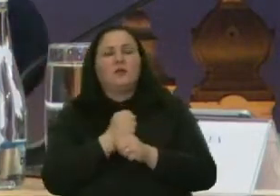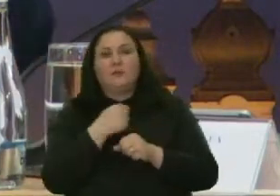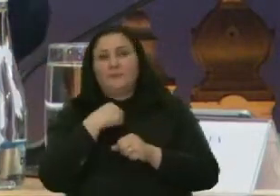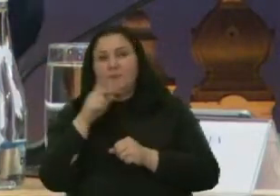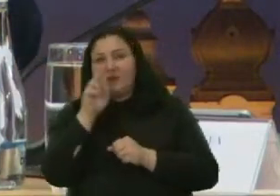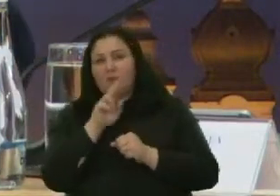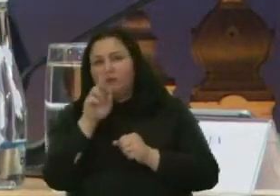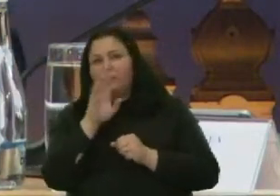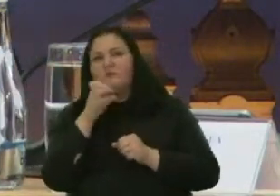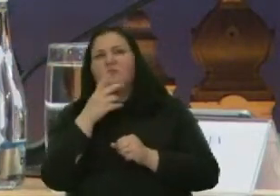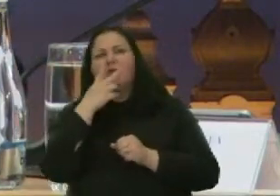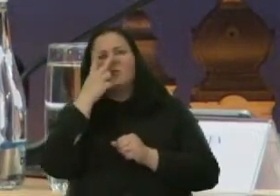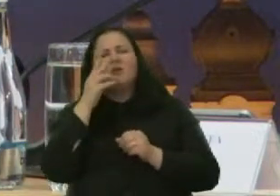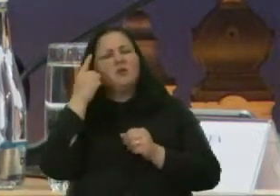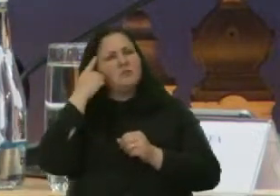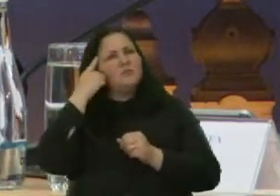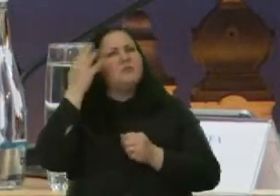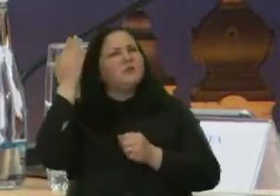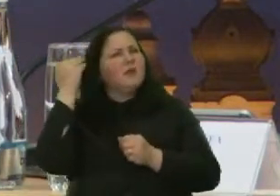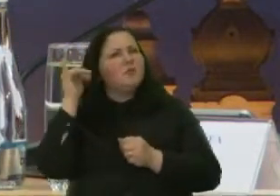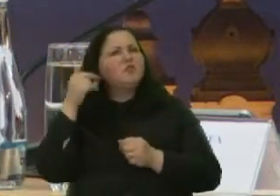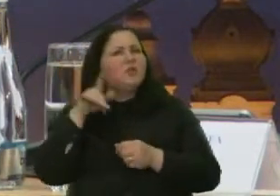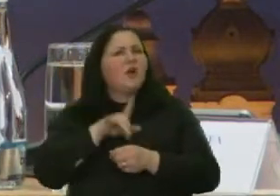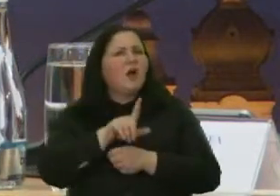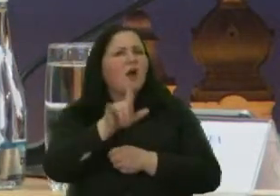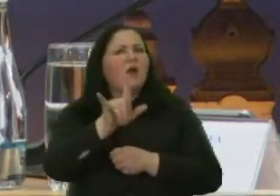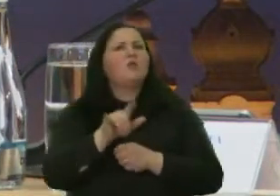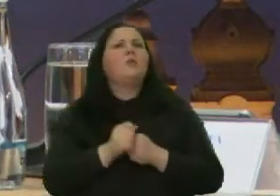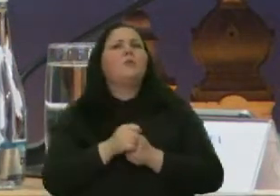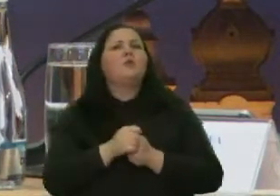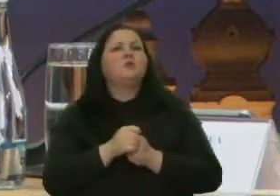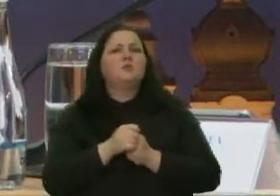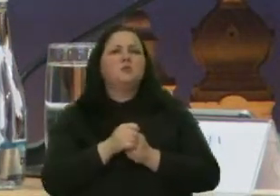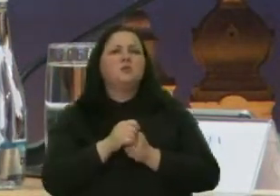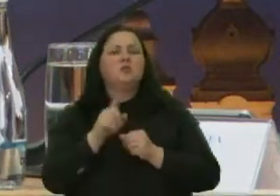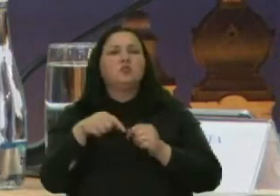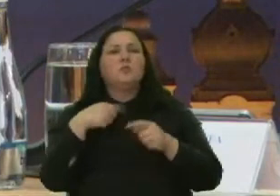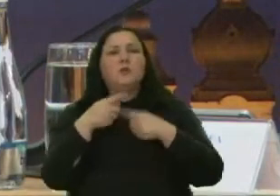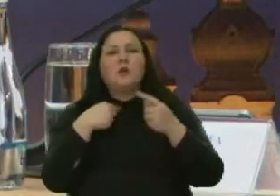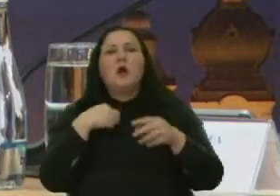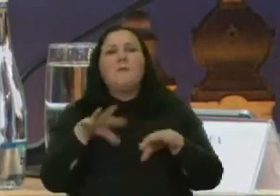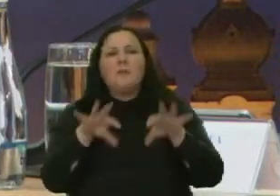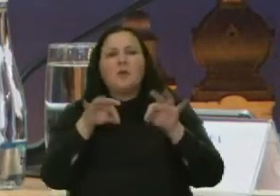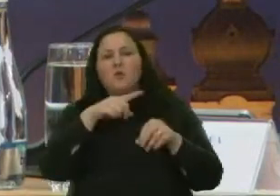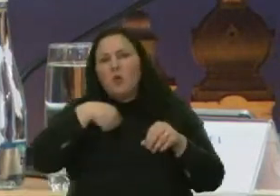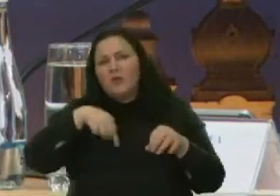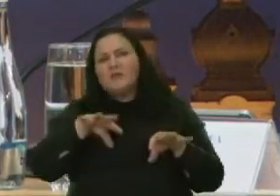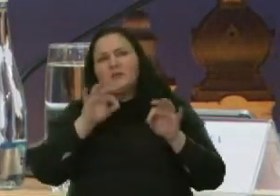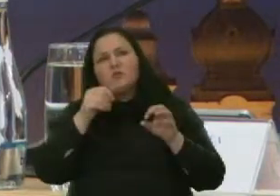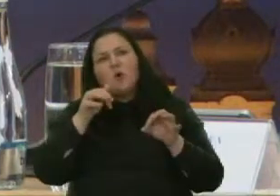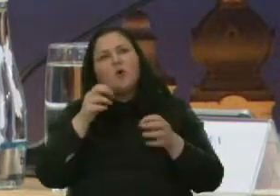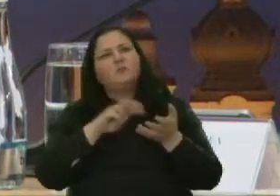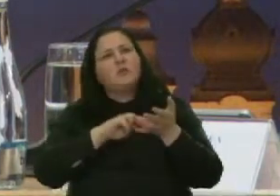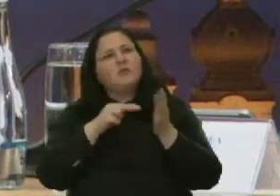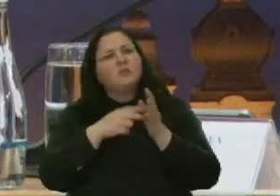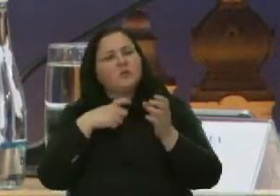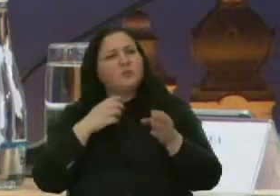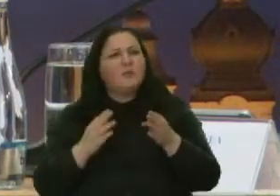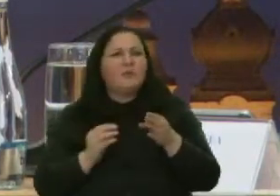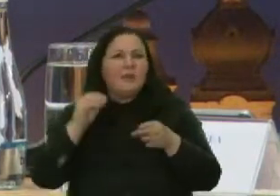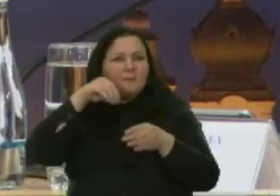e avută în vedere de multă vreme și de către aeroport până la urmă am reușit noi să găsim o soluție să putem s o